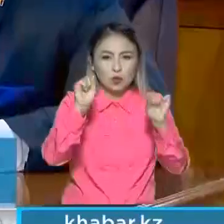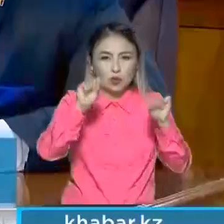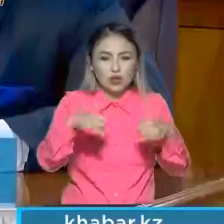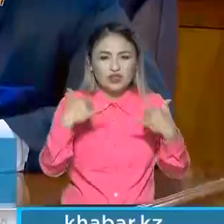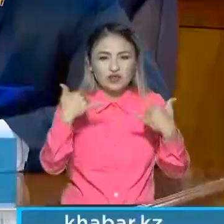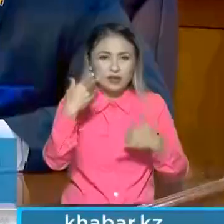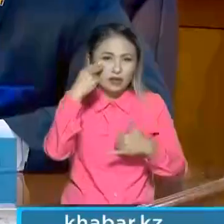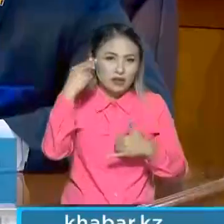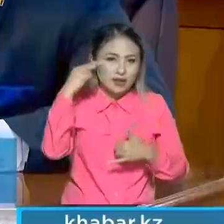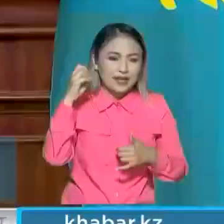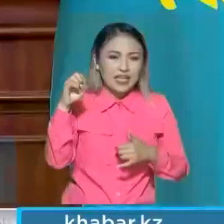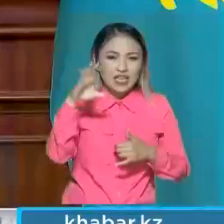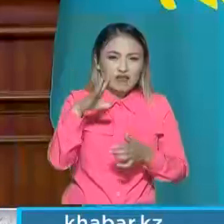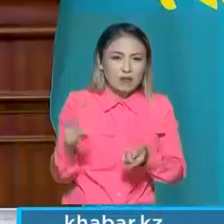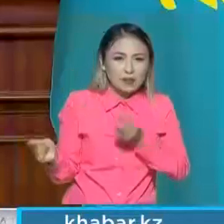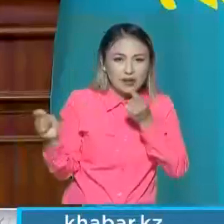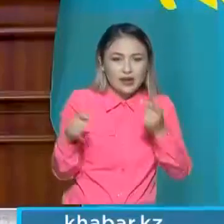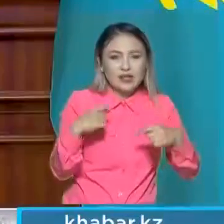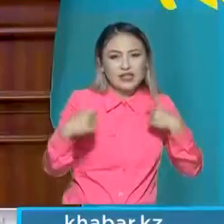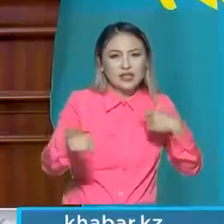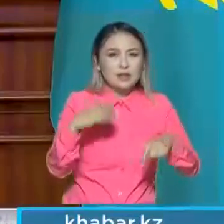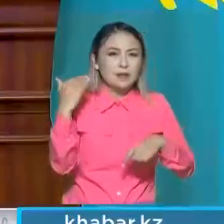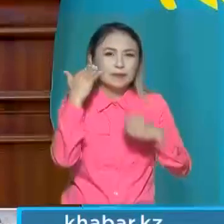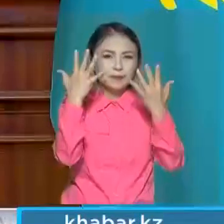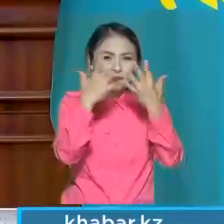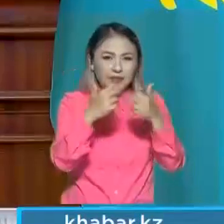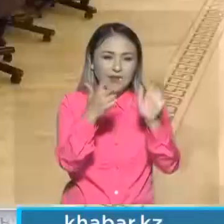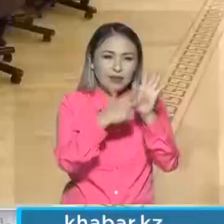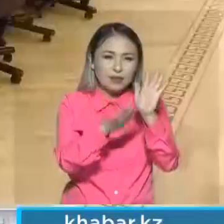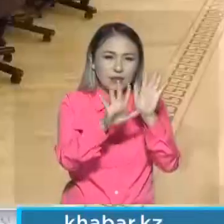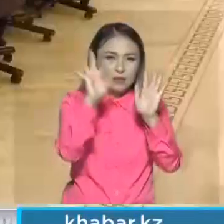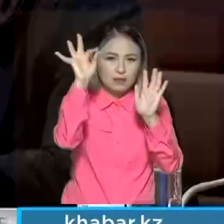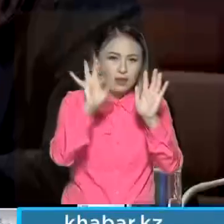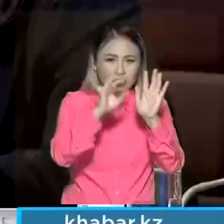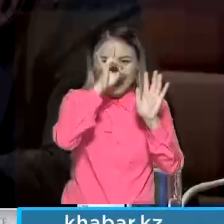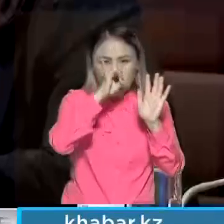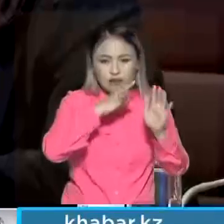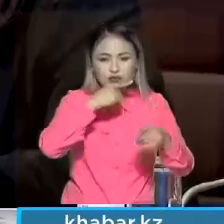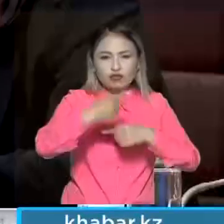Бүгінде Қытайдан Еуропаға жеткізілетін тауарлардың шамамен 85% Қазақстан арқылы тасымалданады.